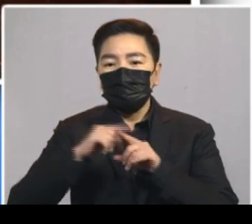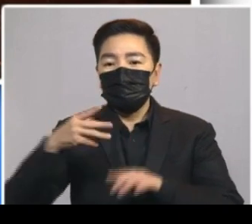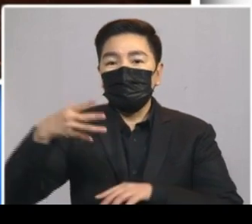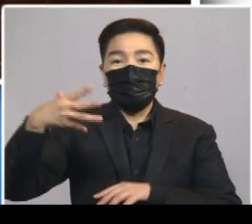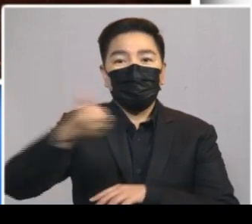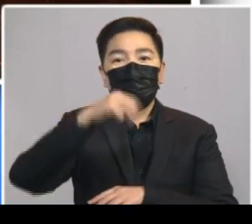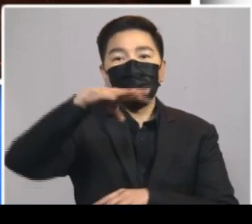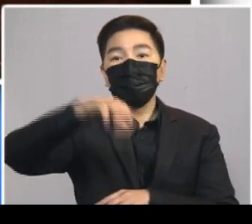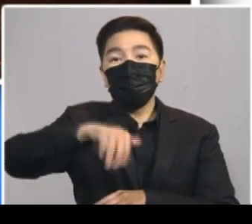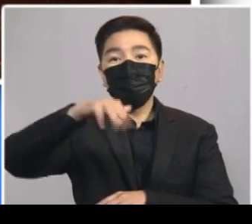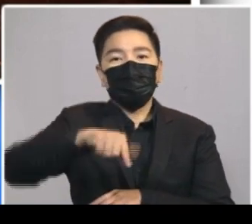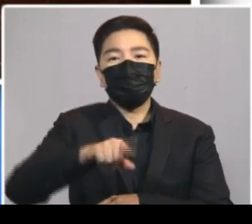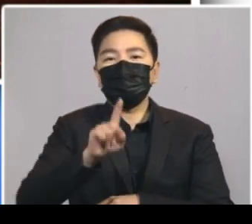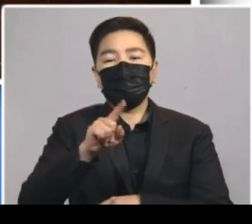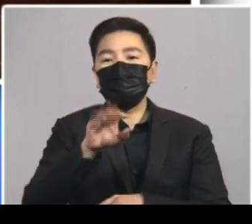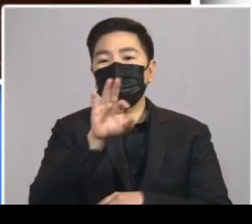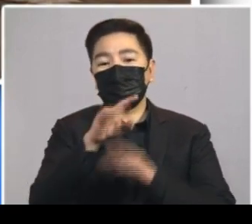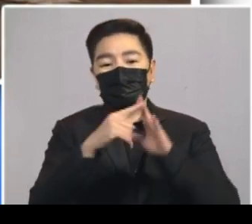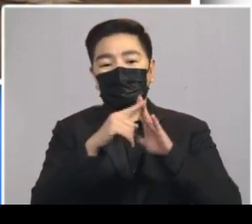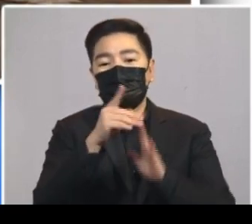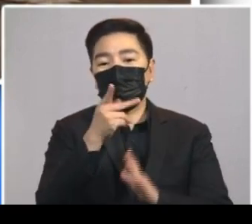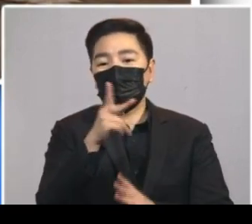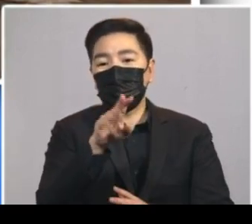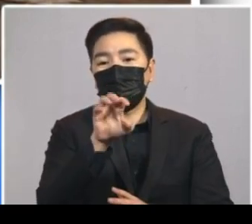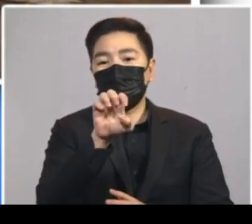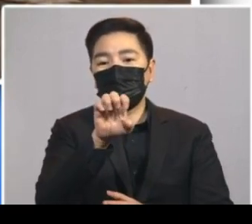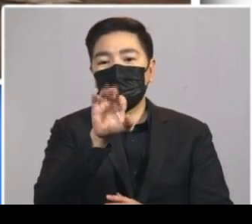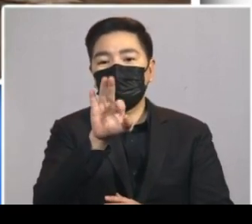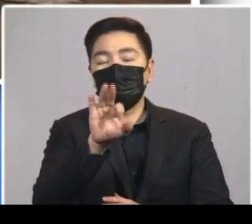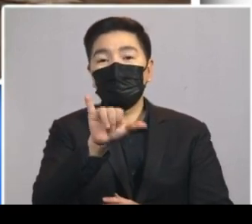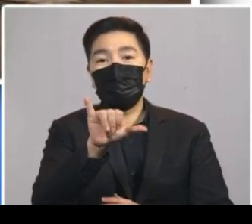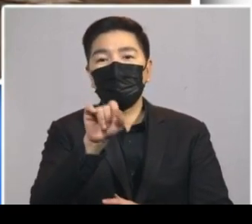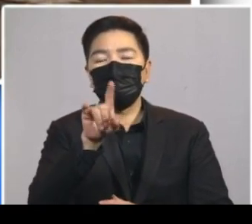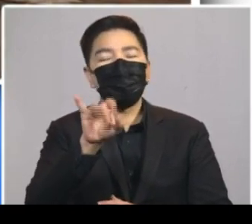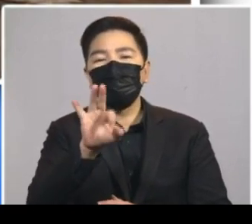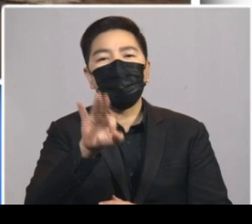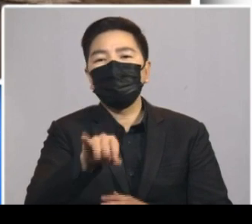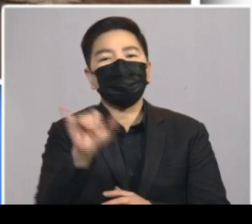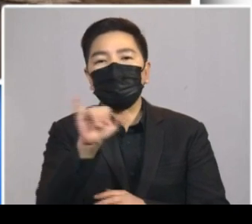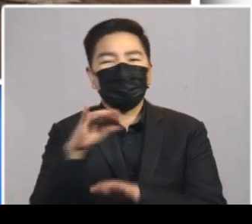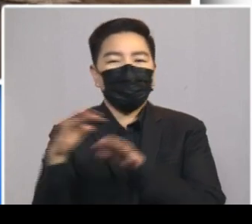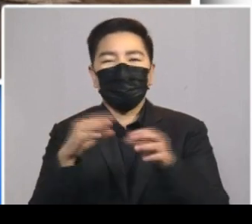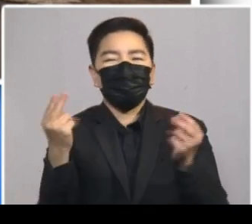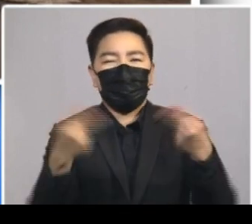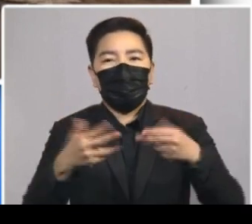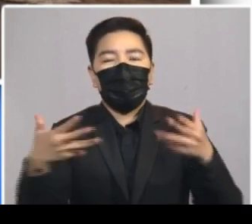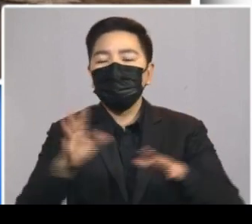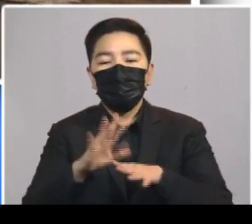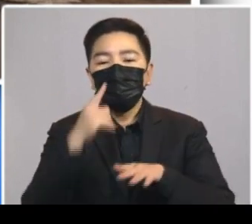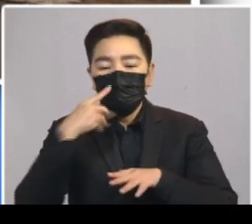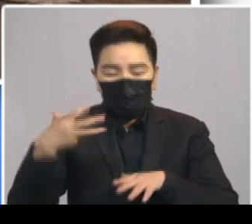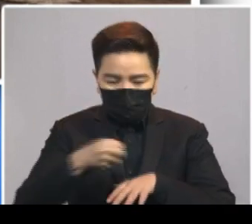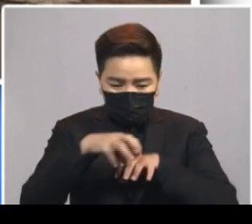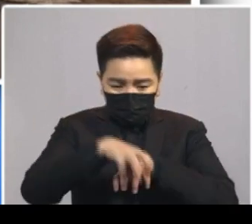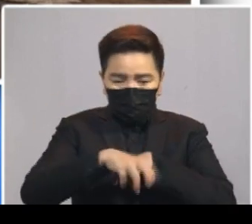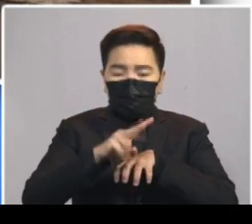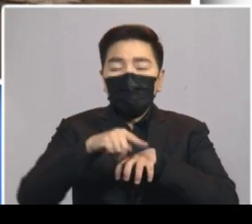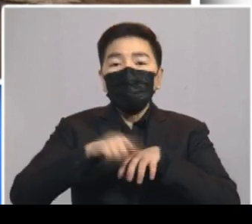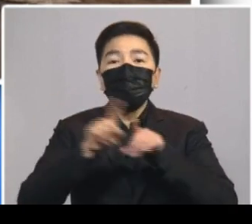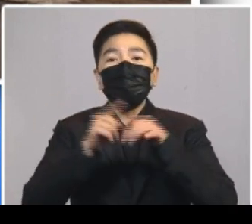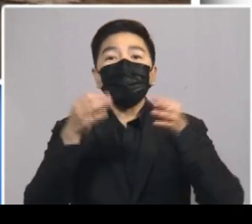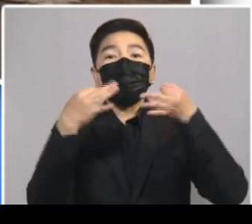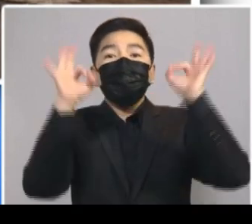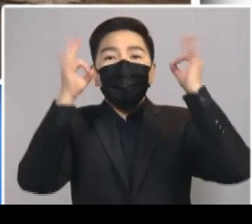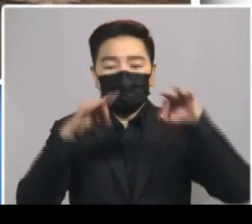กยึดเมืองหลวงเมืองเคียฟเลยนะครับซึ่งก็คงทำได้ยากและคงสูญเสียเยอะก็ไปยึดครองในพื้นที่ที่มีกองก